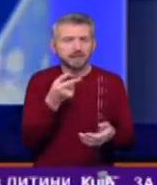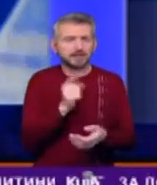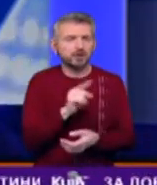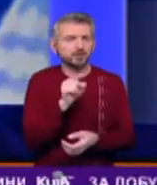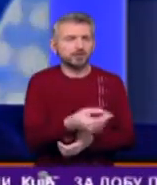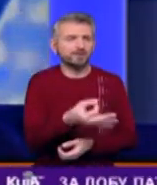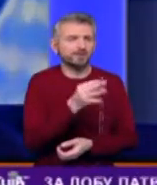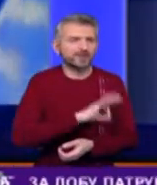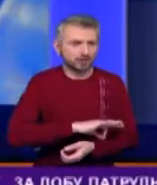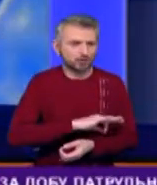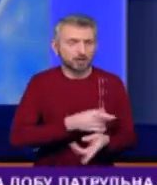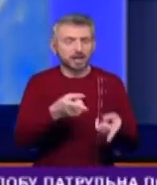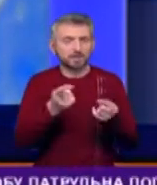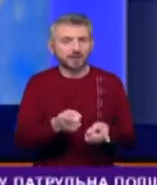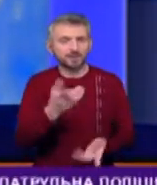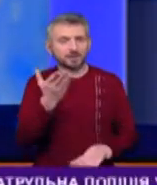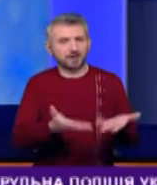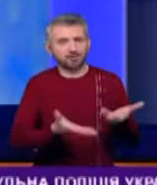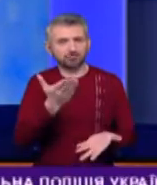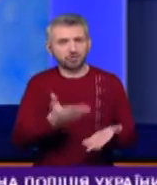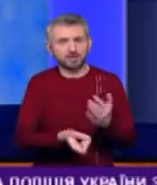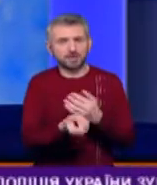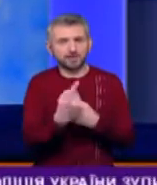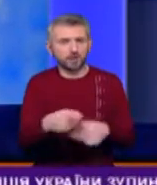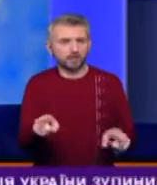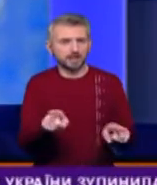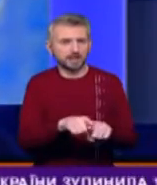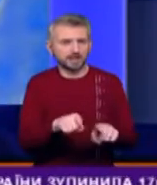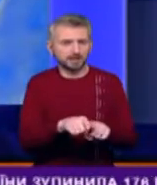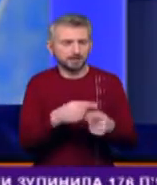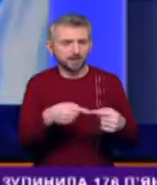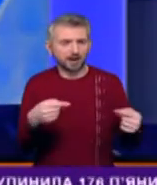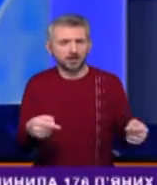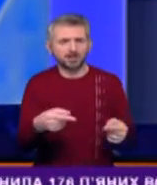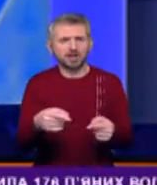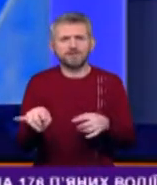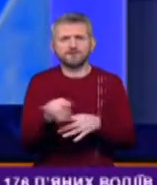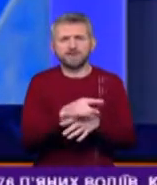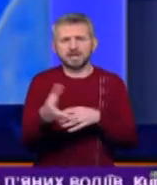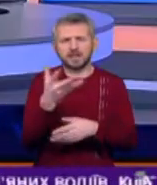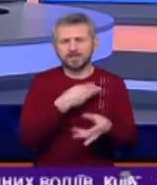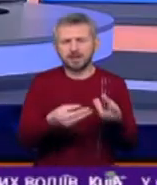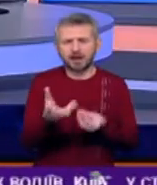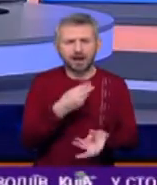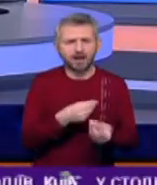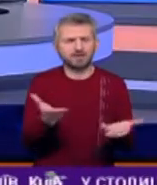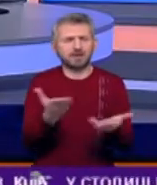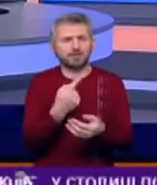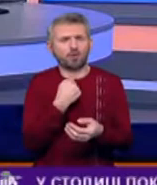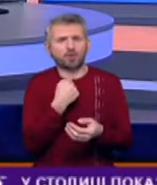їм вигідно. Насправді, якщо з'являються такі от речі, там фальсифікації, якісь